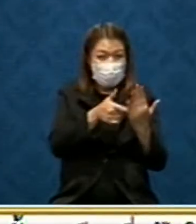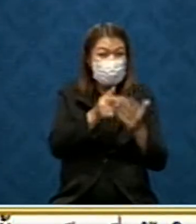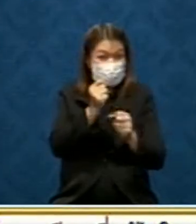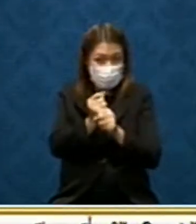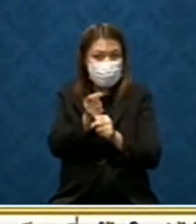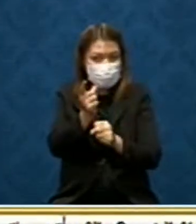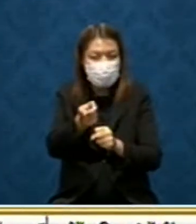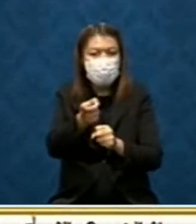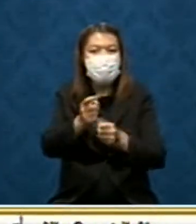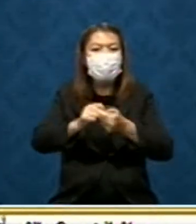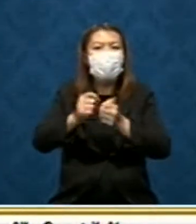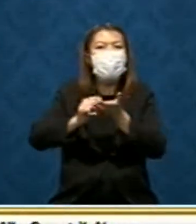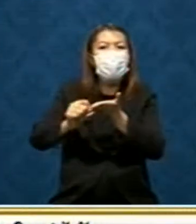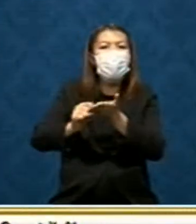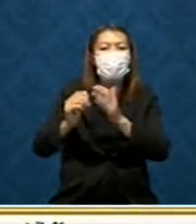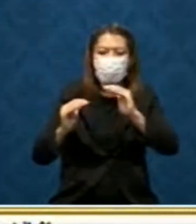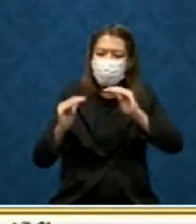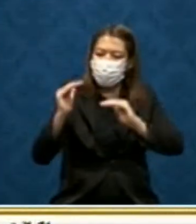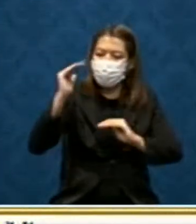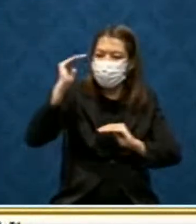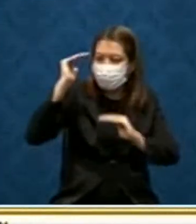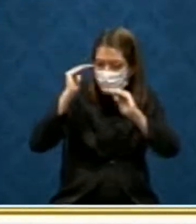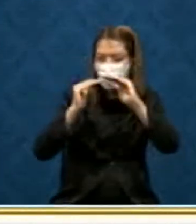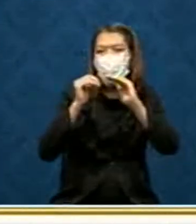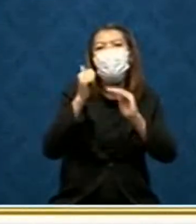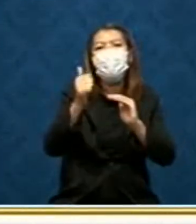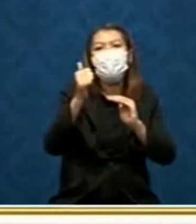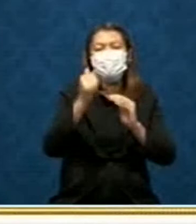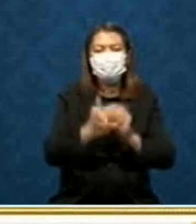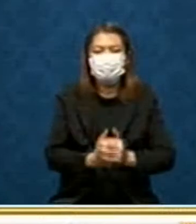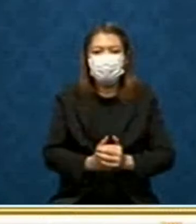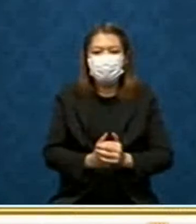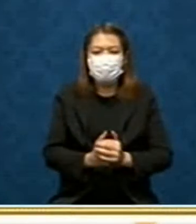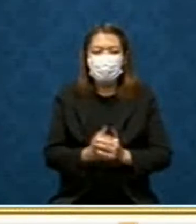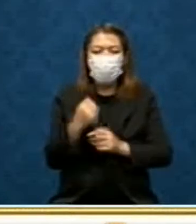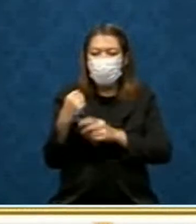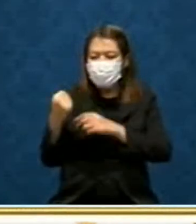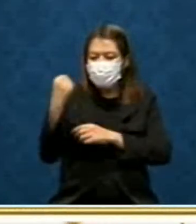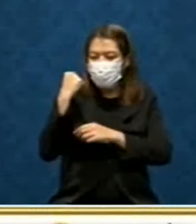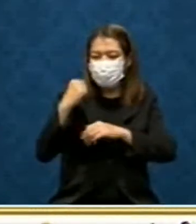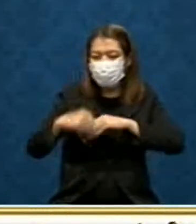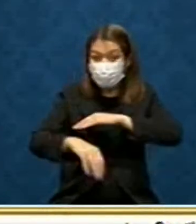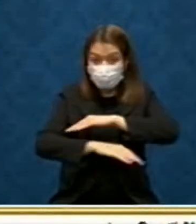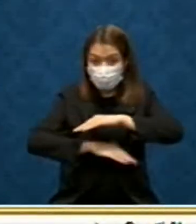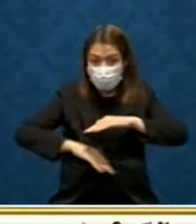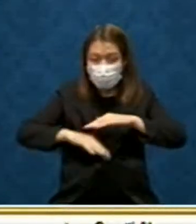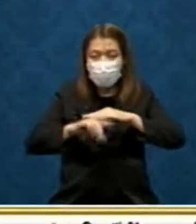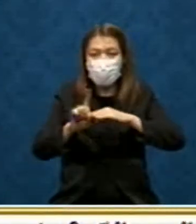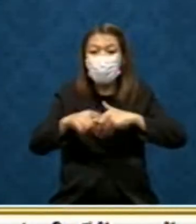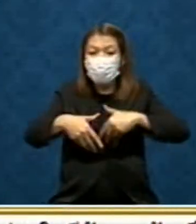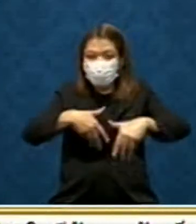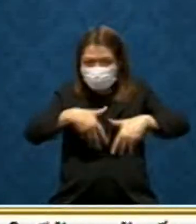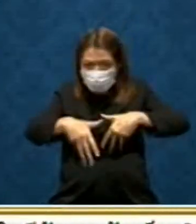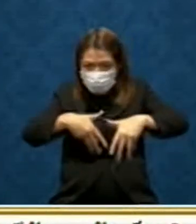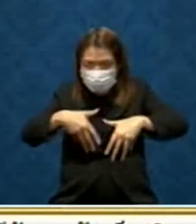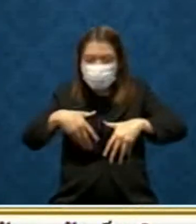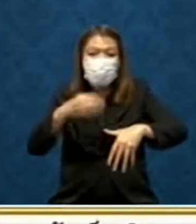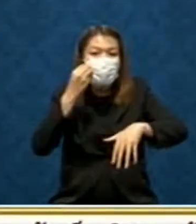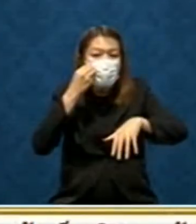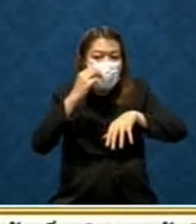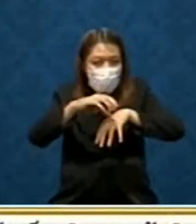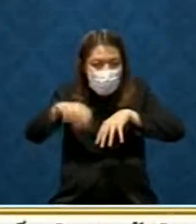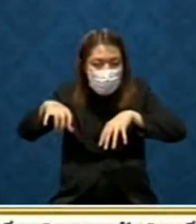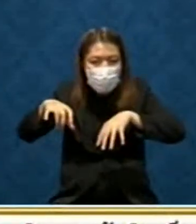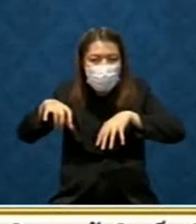อำก็คือ ชุมชน หมู่บ้าน